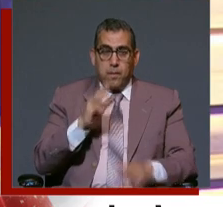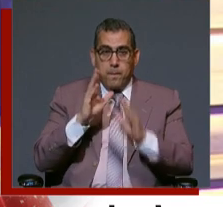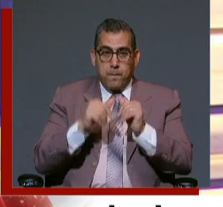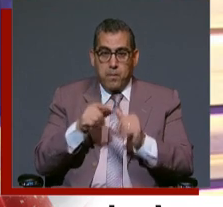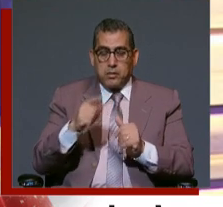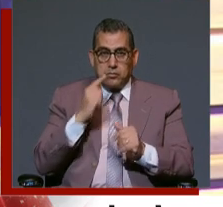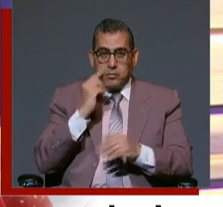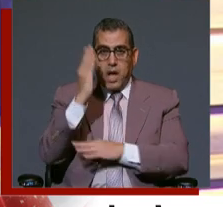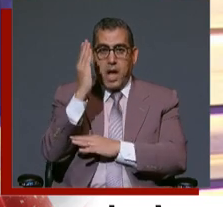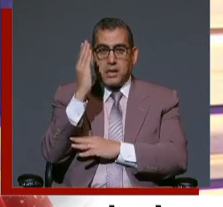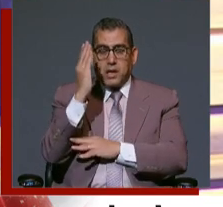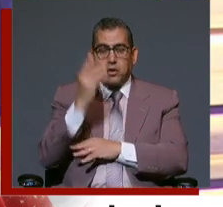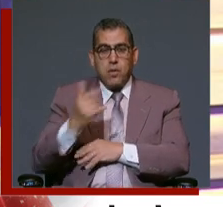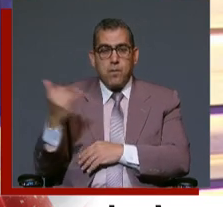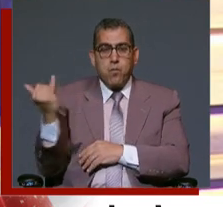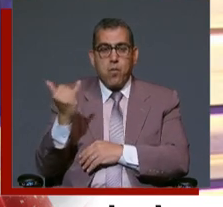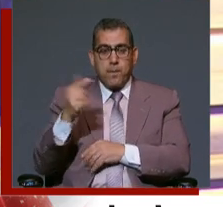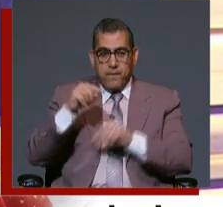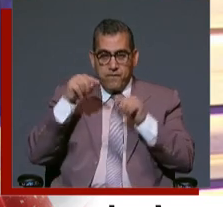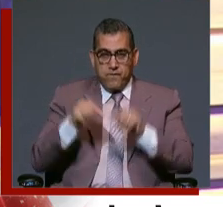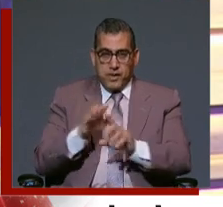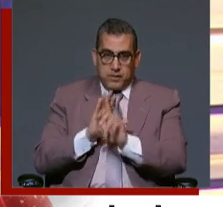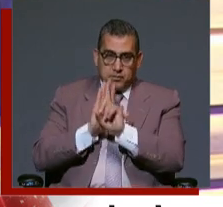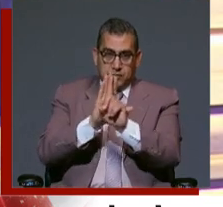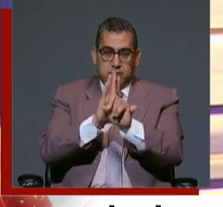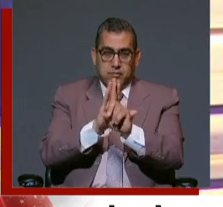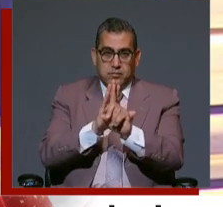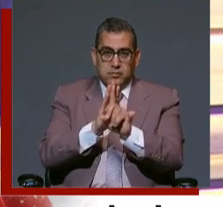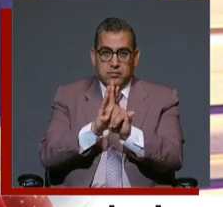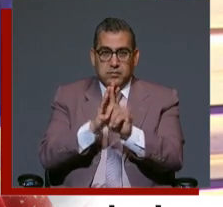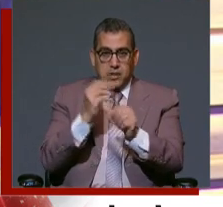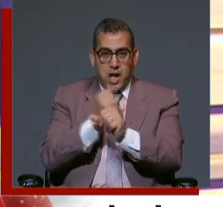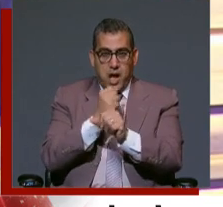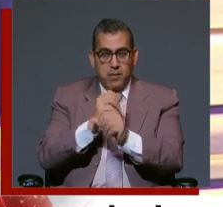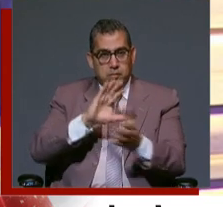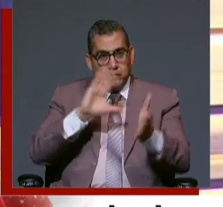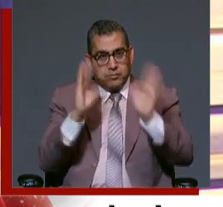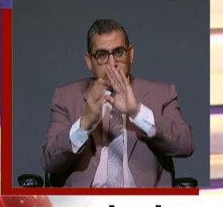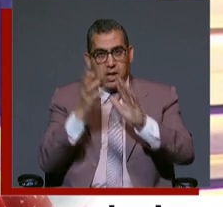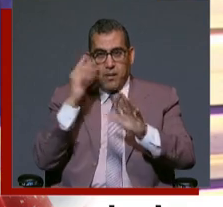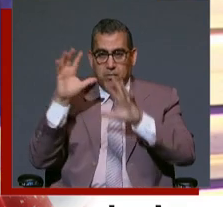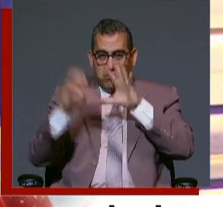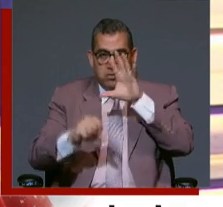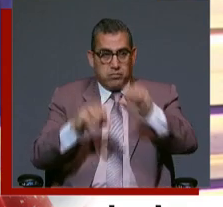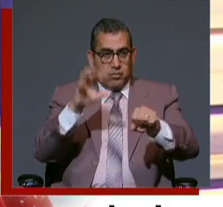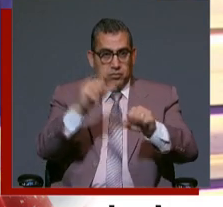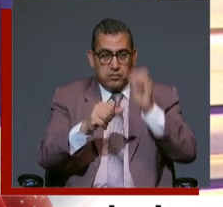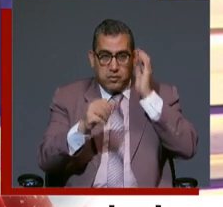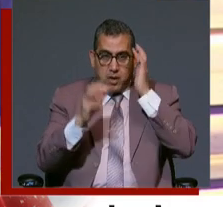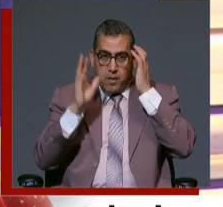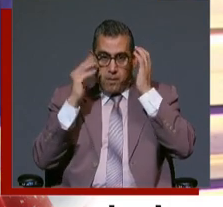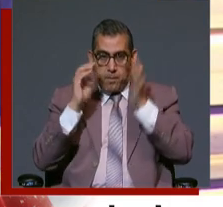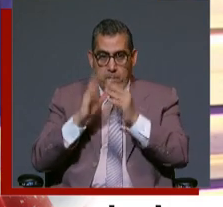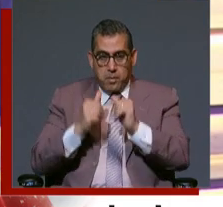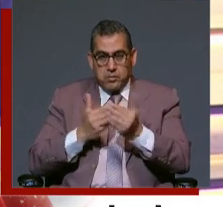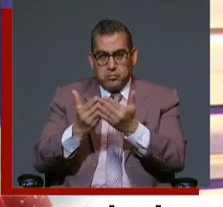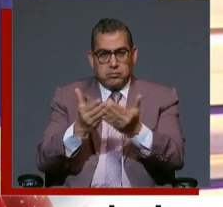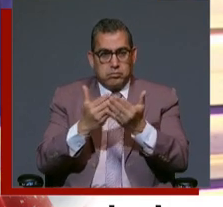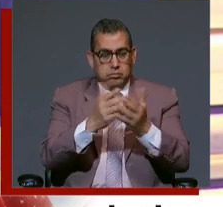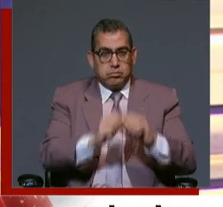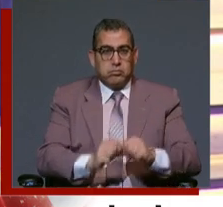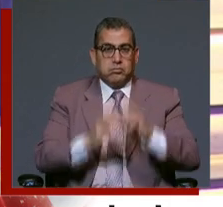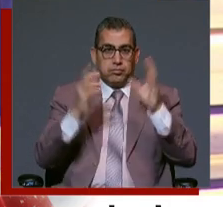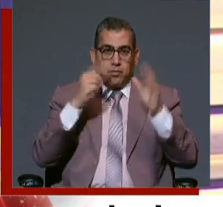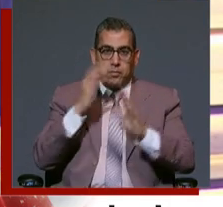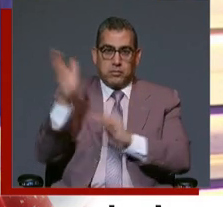محورا مهما في دعم حركات التحرر من الاستعمار في القارة الإفريقية، فقد كان لمصر